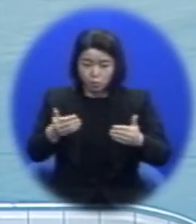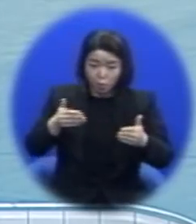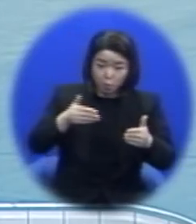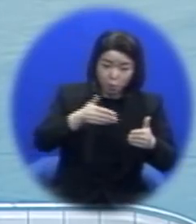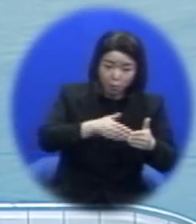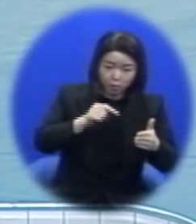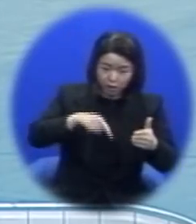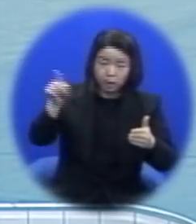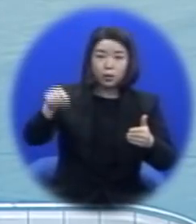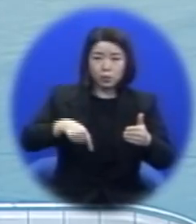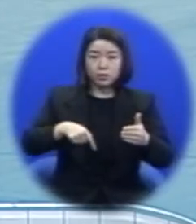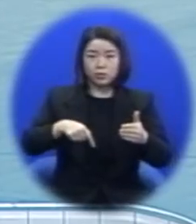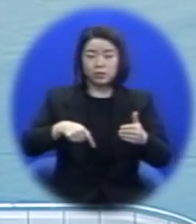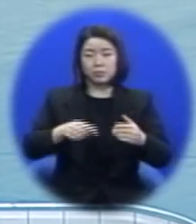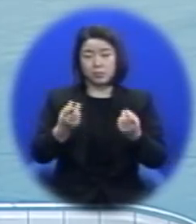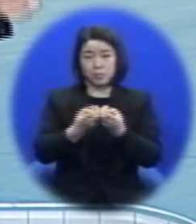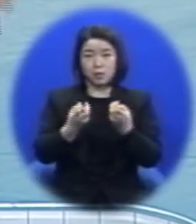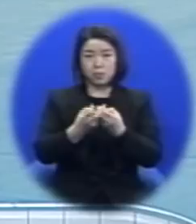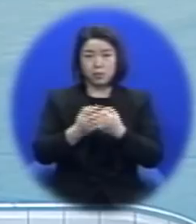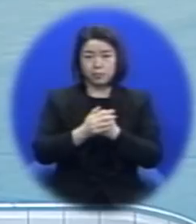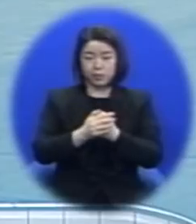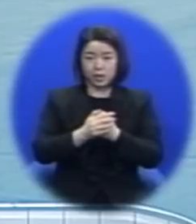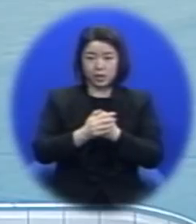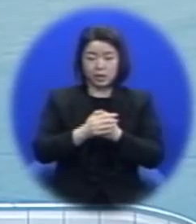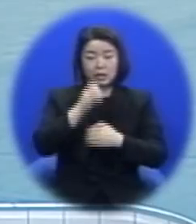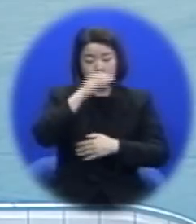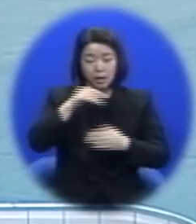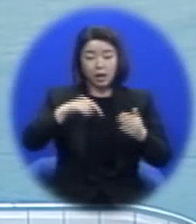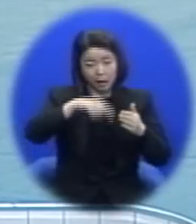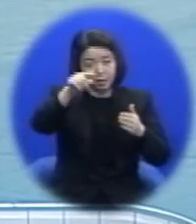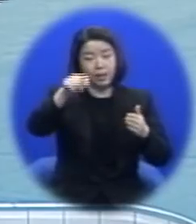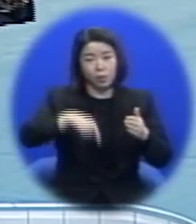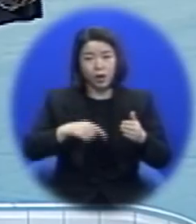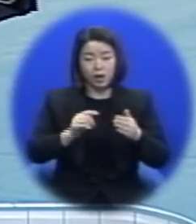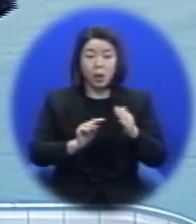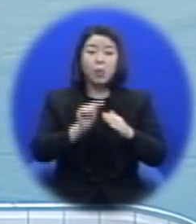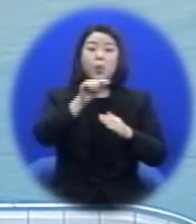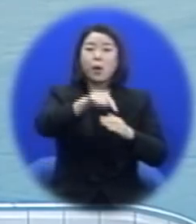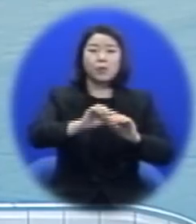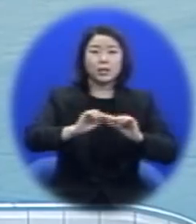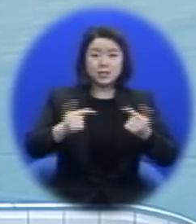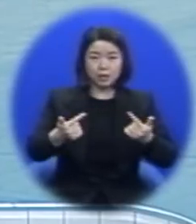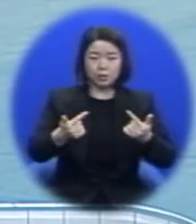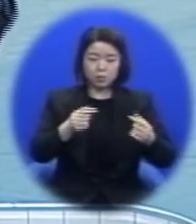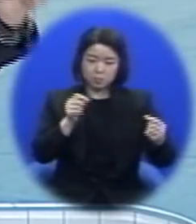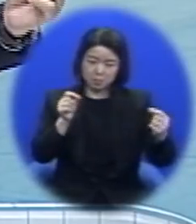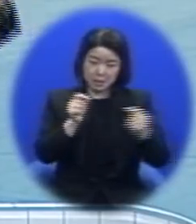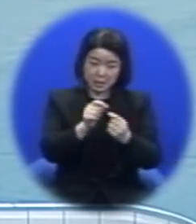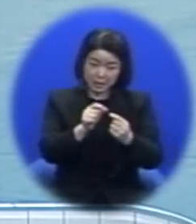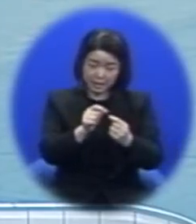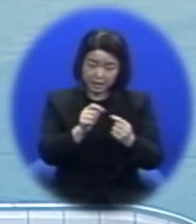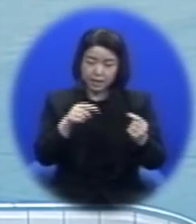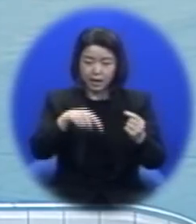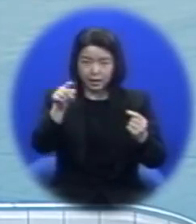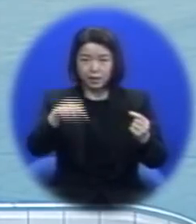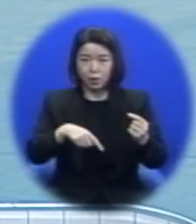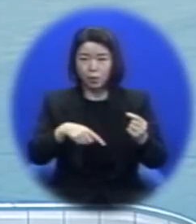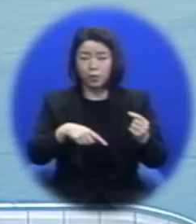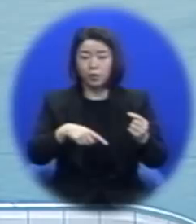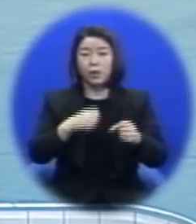갔다가 오게 해주는 겁니다. 아니, 갔다가 그냥 오게, 아주 넘어가지 않고 그냥 갔다가만 오게